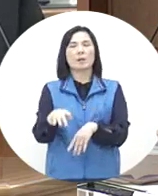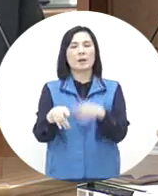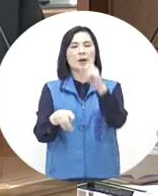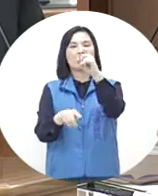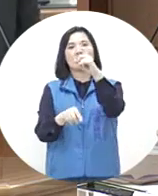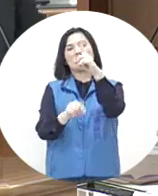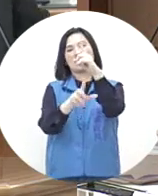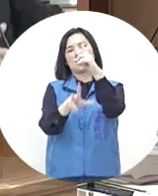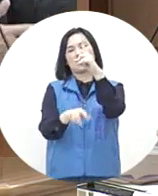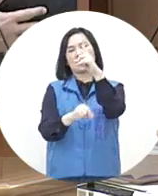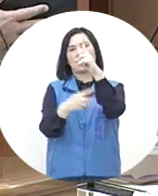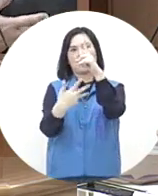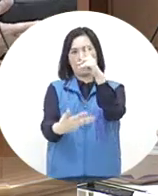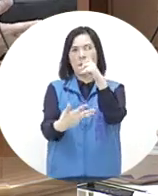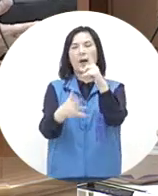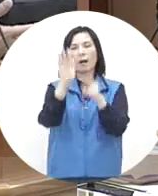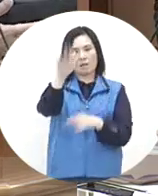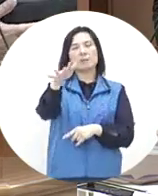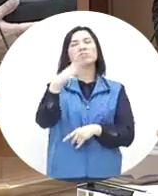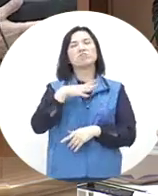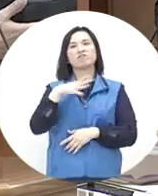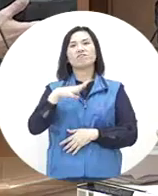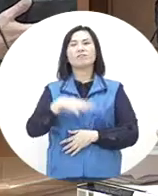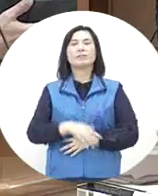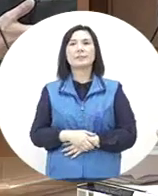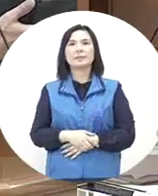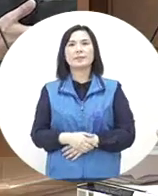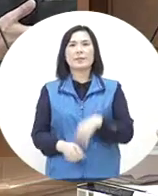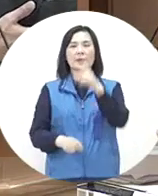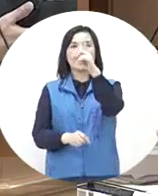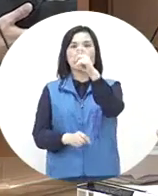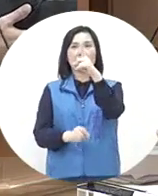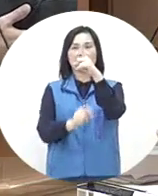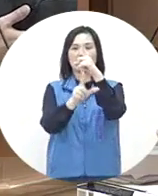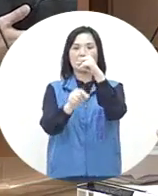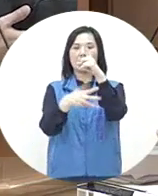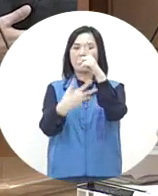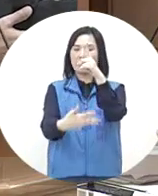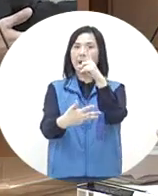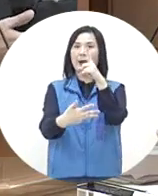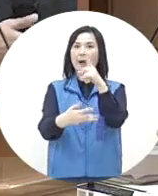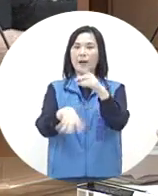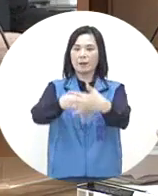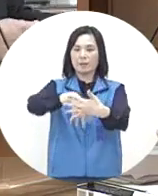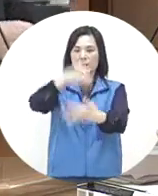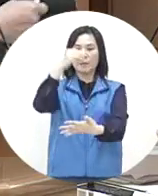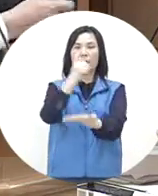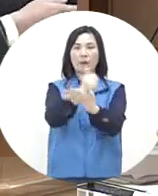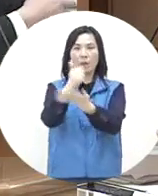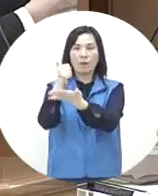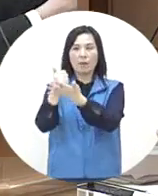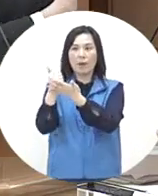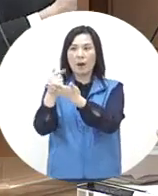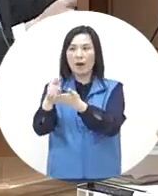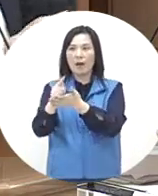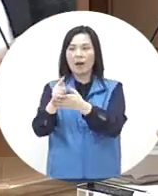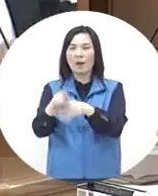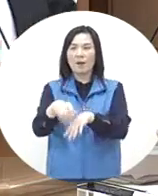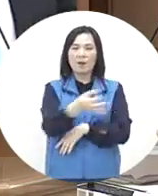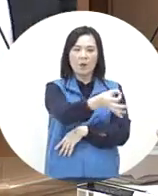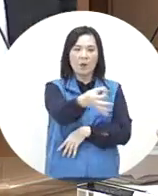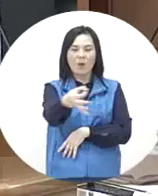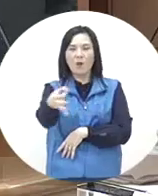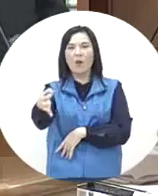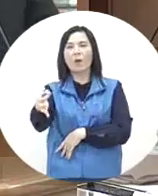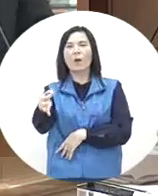就会见真， 对啊， 见真章了。 看十月。哦， 11月8号之后，你们抽出来，大家去花的时候就会见真章嘛。 花了之后，然后 看那个整外溢